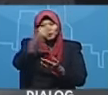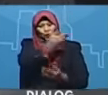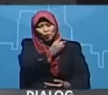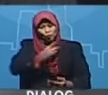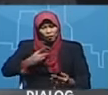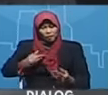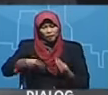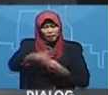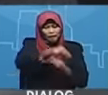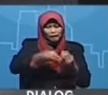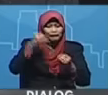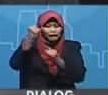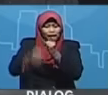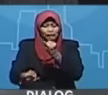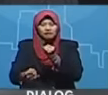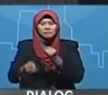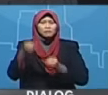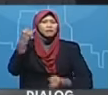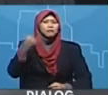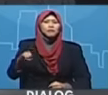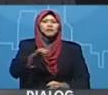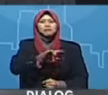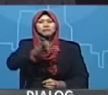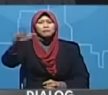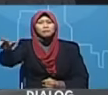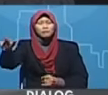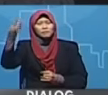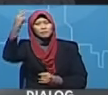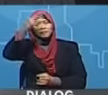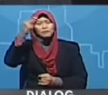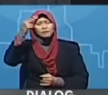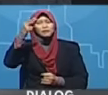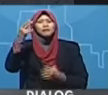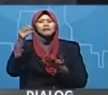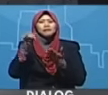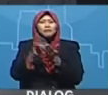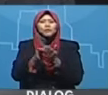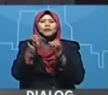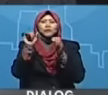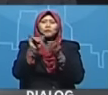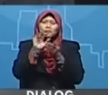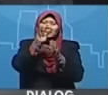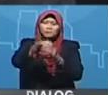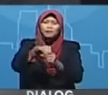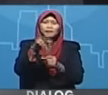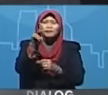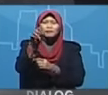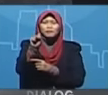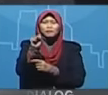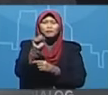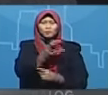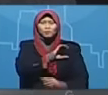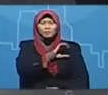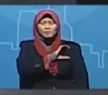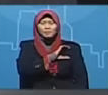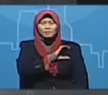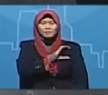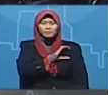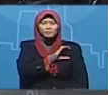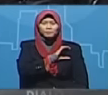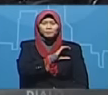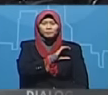sebagainya, akhirnya jemaah tidak dapat pergi. Kes-kes demikian akan melibatkan kes polis, bagian jenayah komersial dan